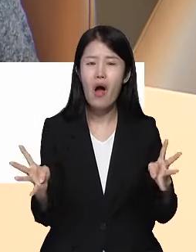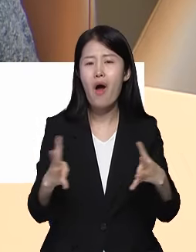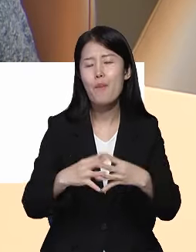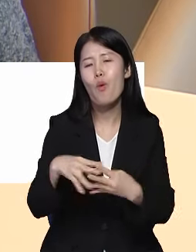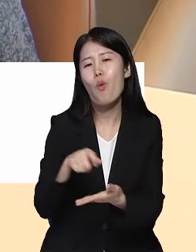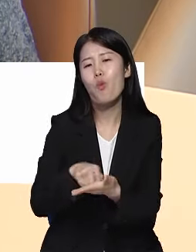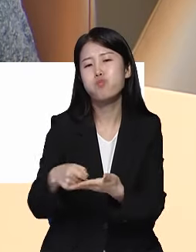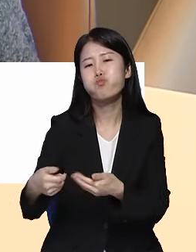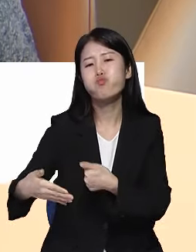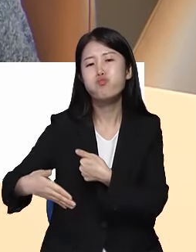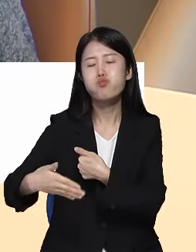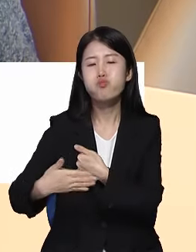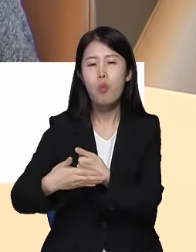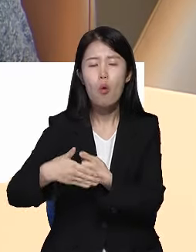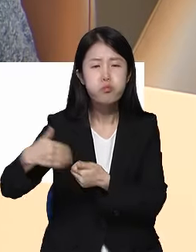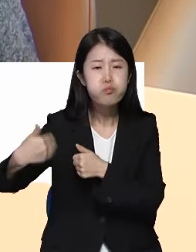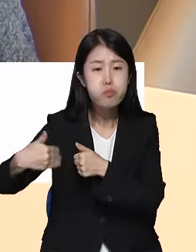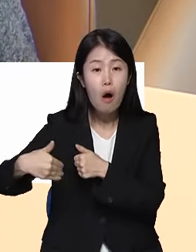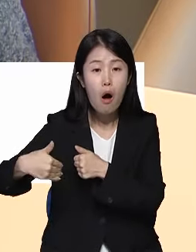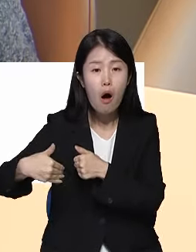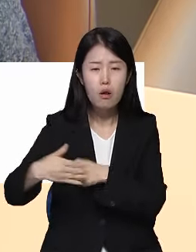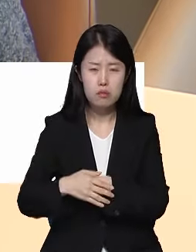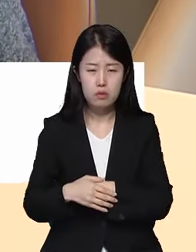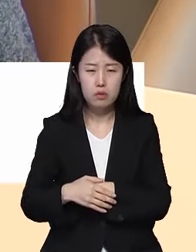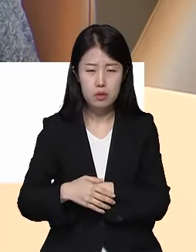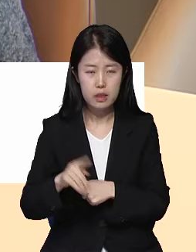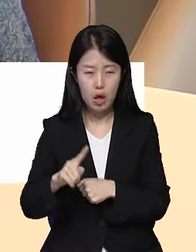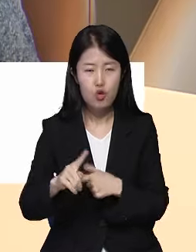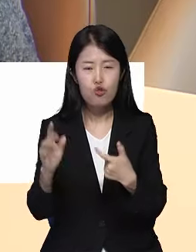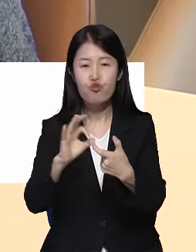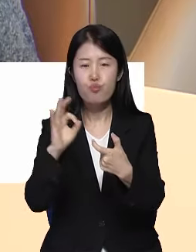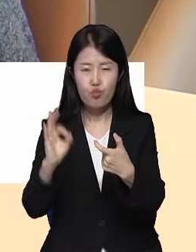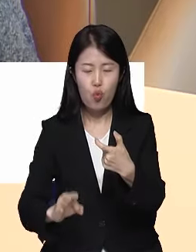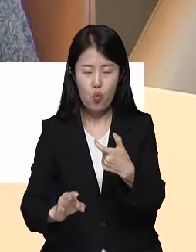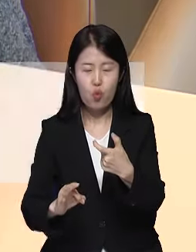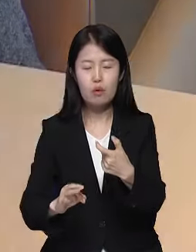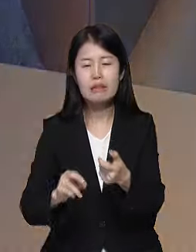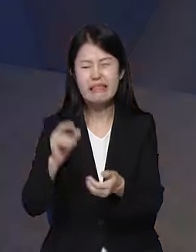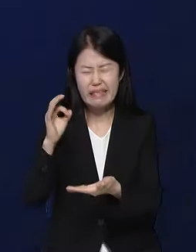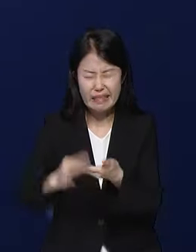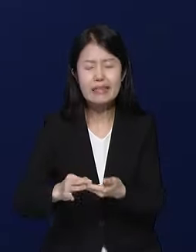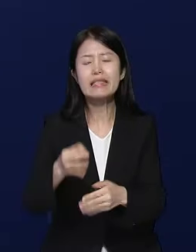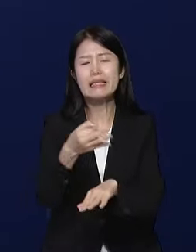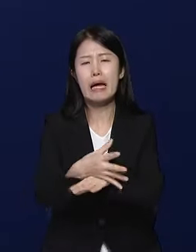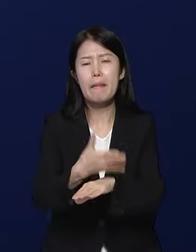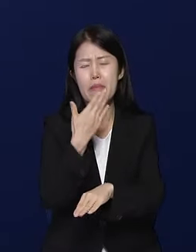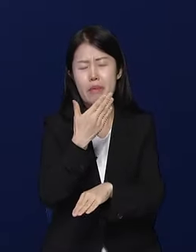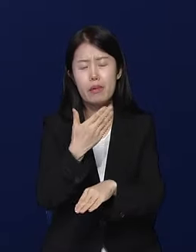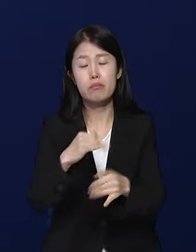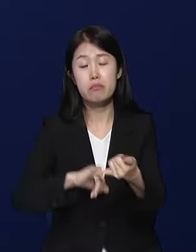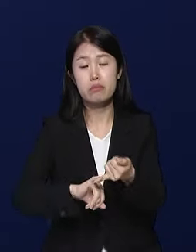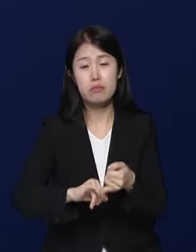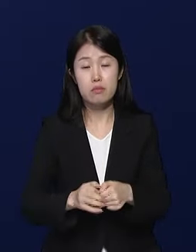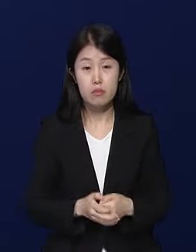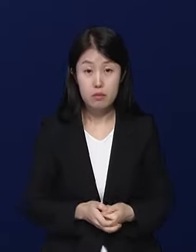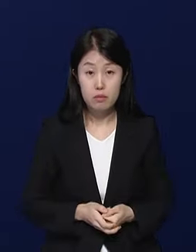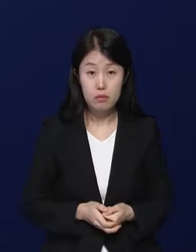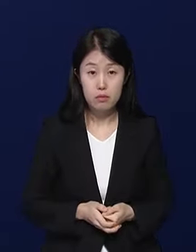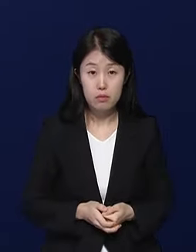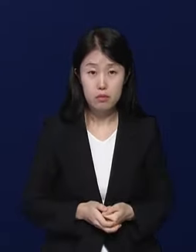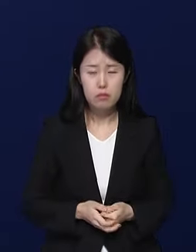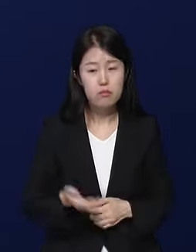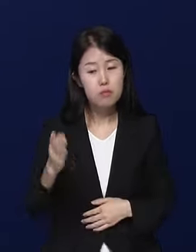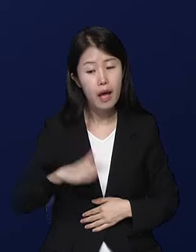개발비의 60% 선에서 땅을 주기로 했어요. 하지만 합의서를 작성하면서 건설회사